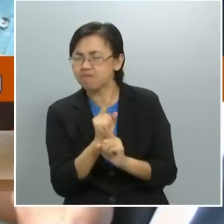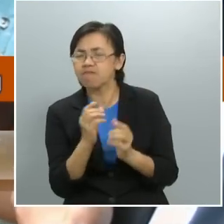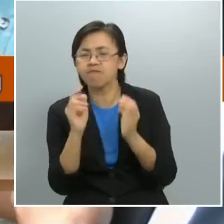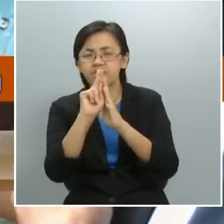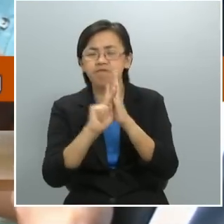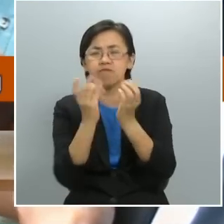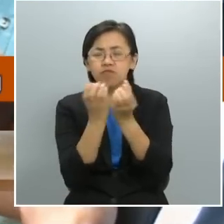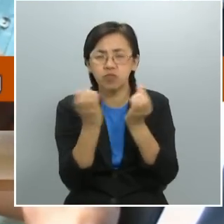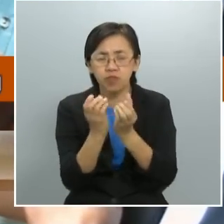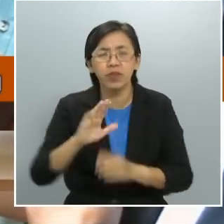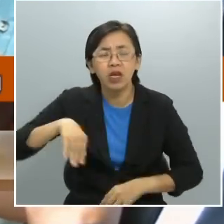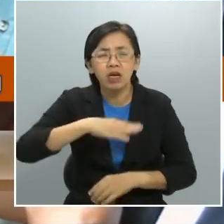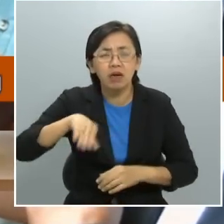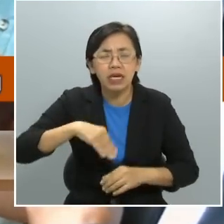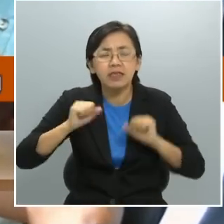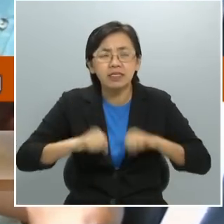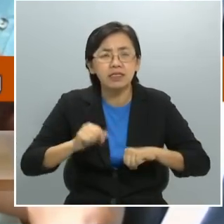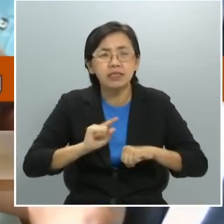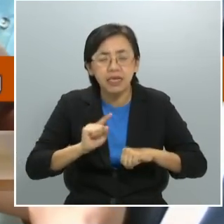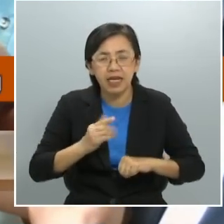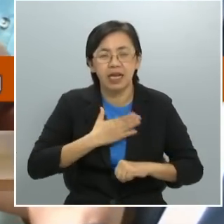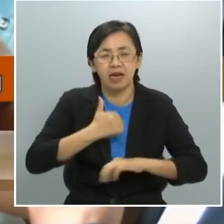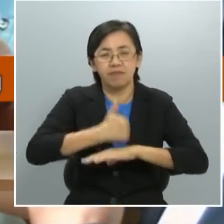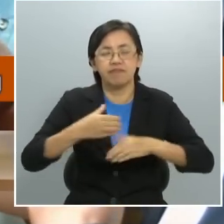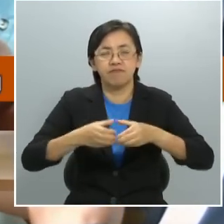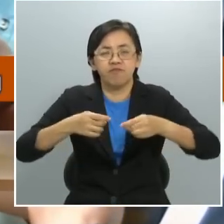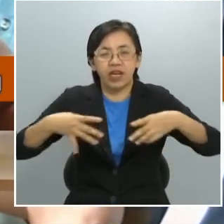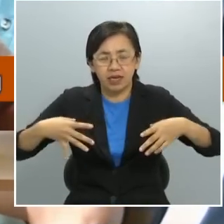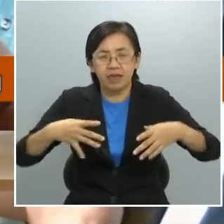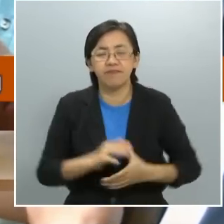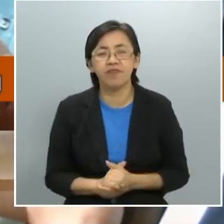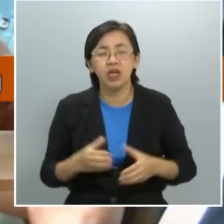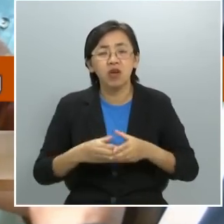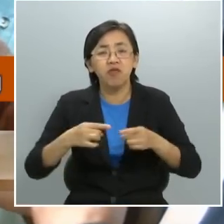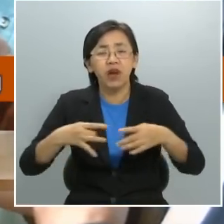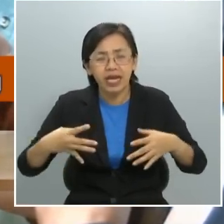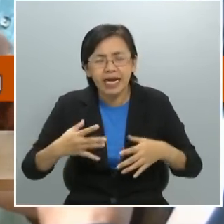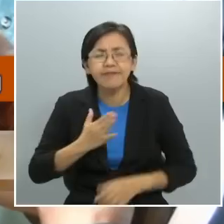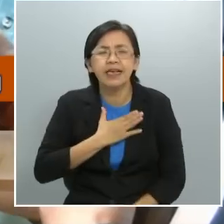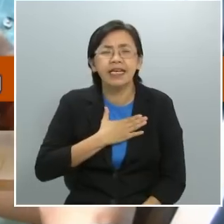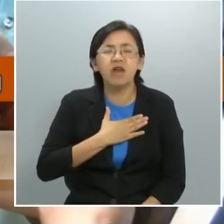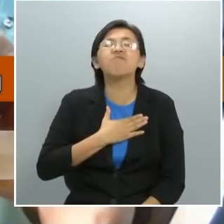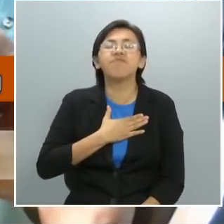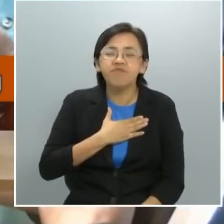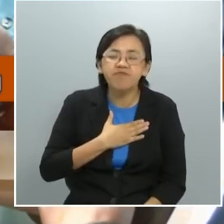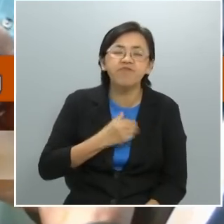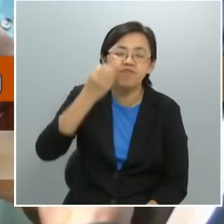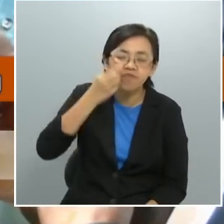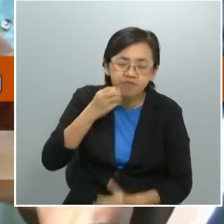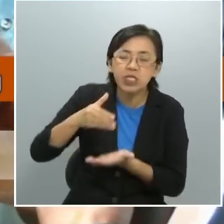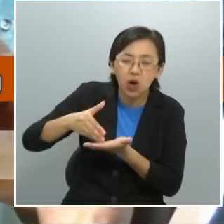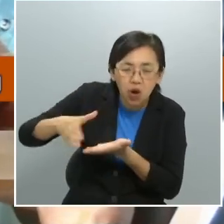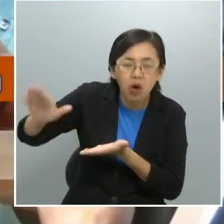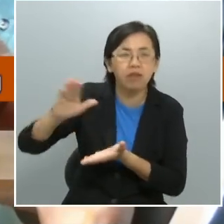ทราบอยู่แล้วว่าเราตัดสินใจแล้วว่าเราต้องเป็นผู้นำฝ่ายค้านฉะนั้นด้วยเงื่อนไขก็เลยจำเป็นที่จะต้องขับคุณปฏิพัฒน์ออกแบบนี